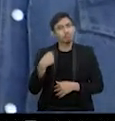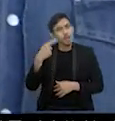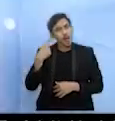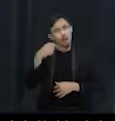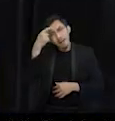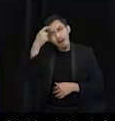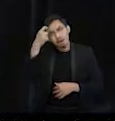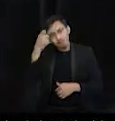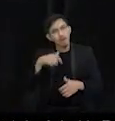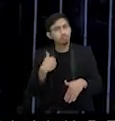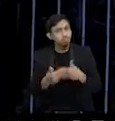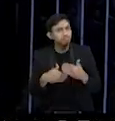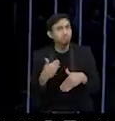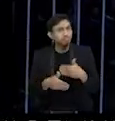collaboration.